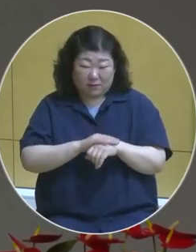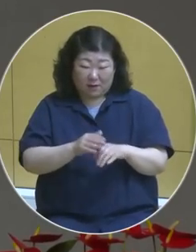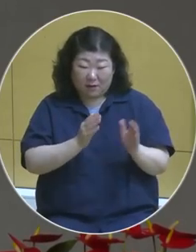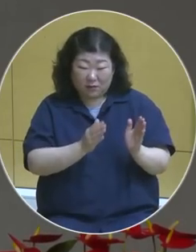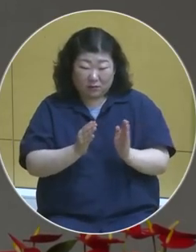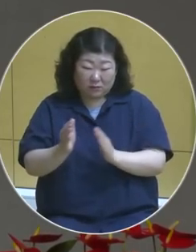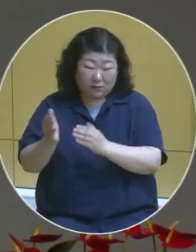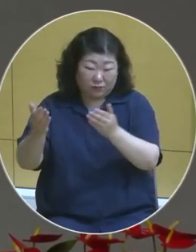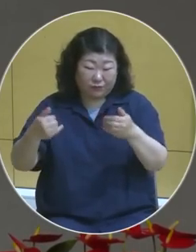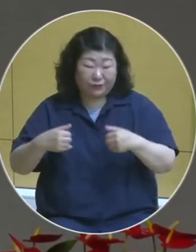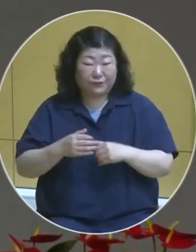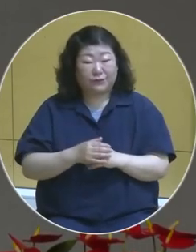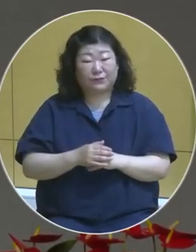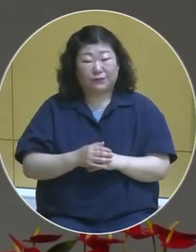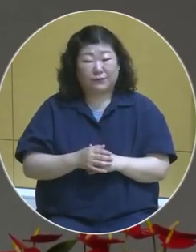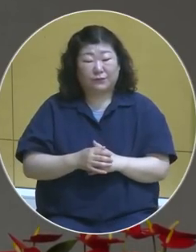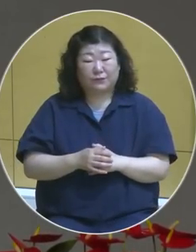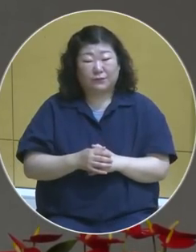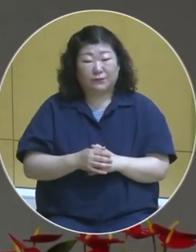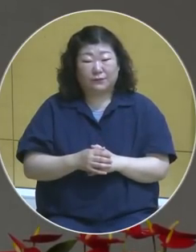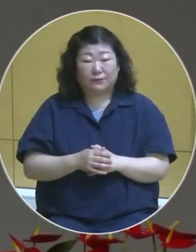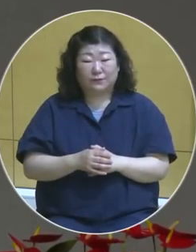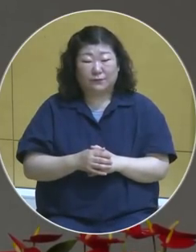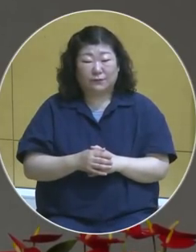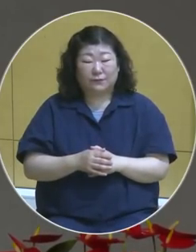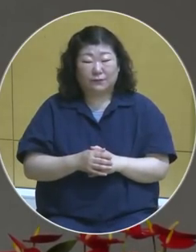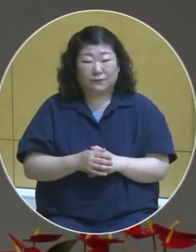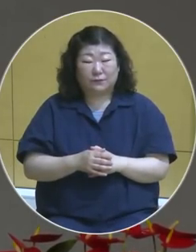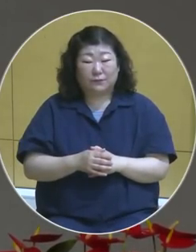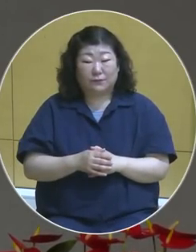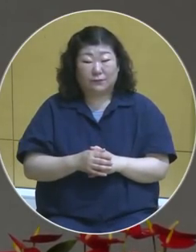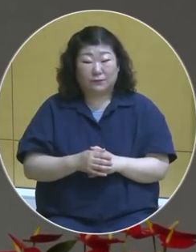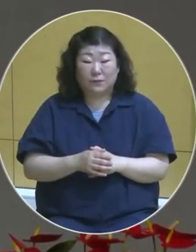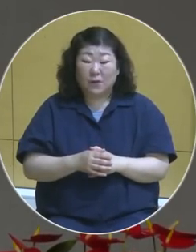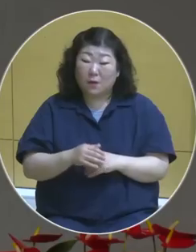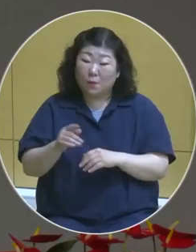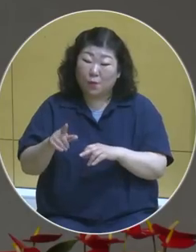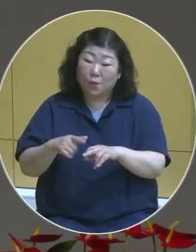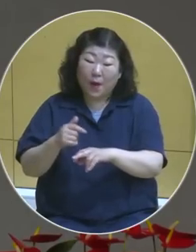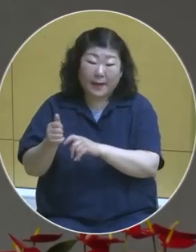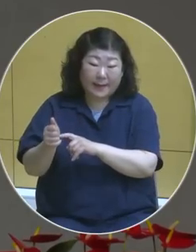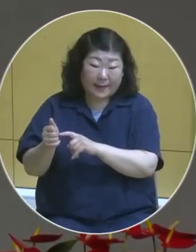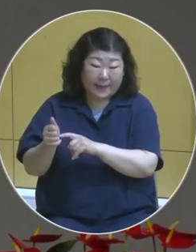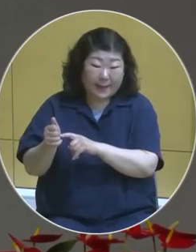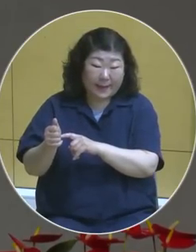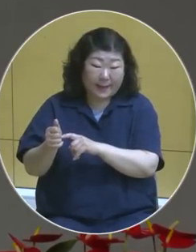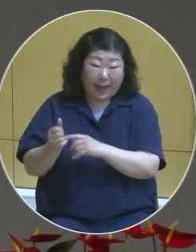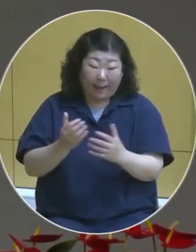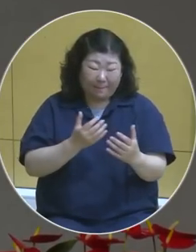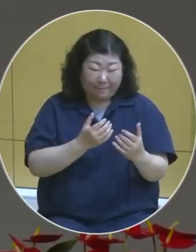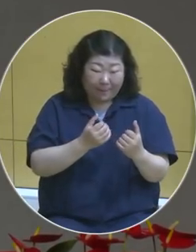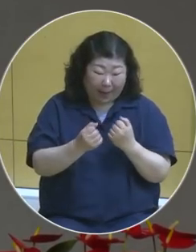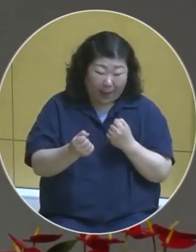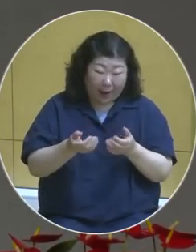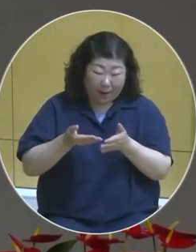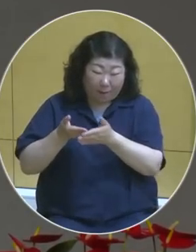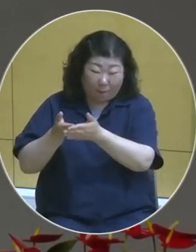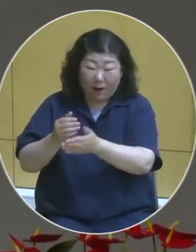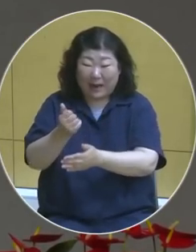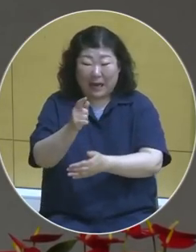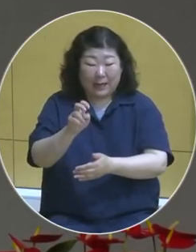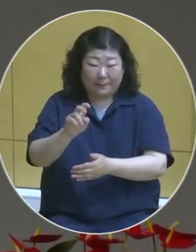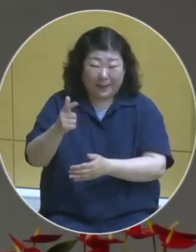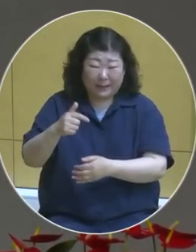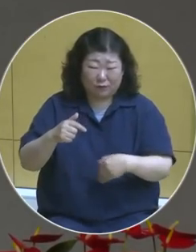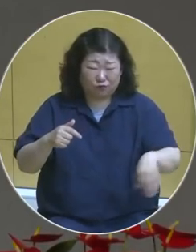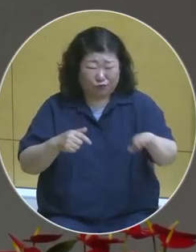놨어요. 그렇지 한번 생각해 보세요. 바로 왕에게 나서서 왕이여, 하만이 우리를 죽이려고 합니다.